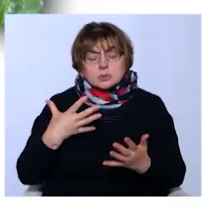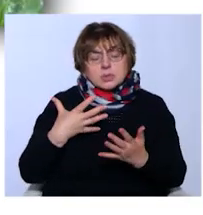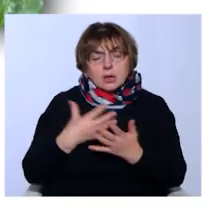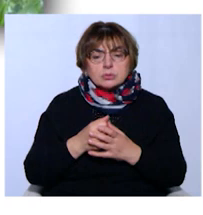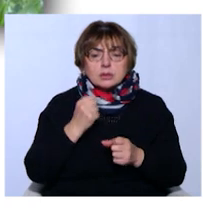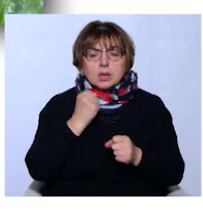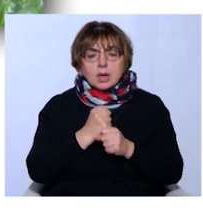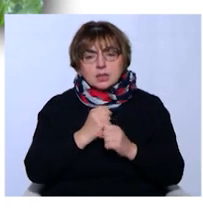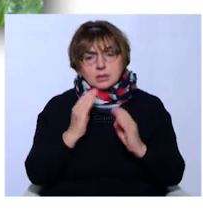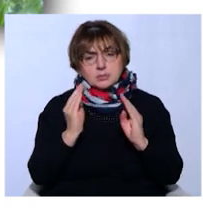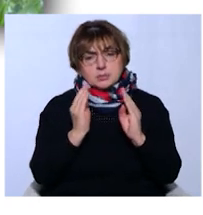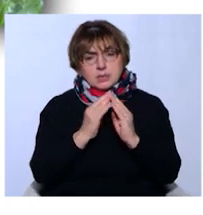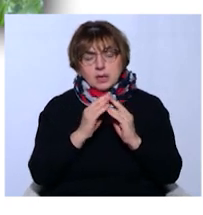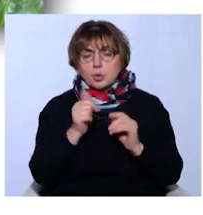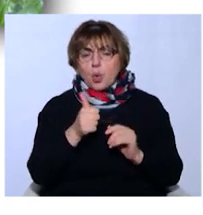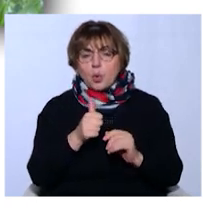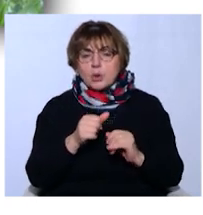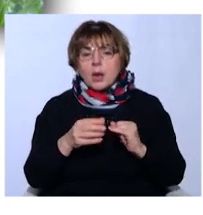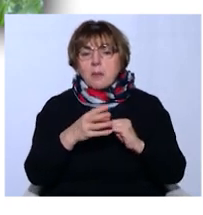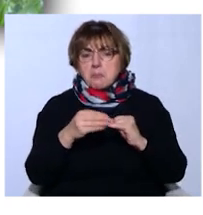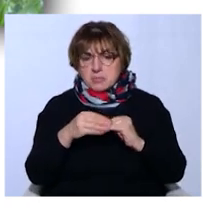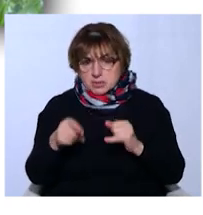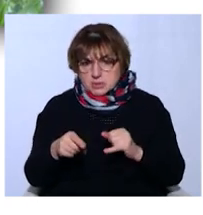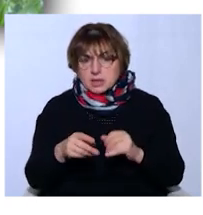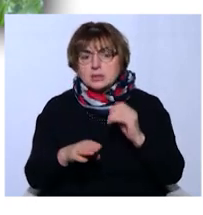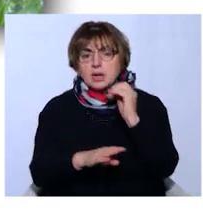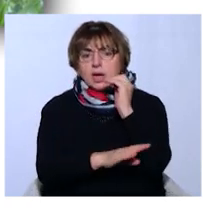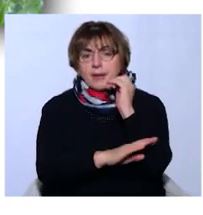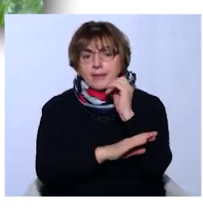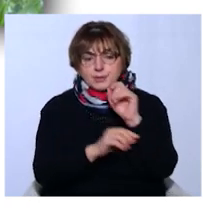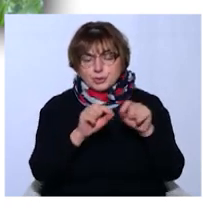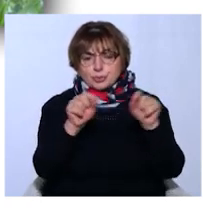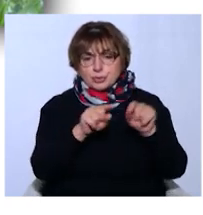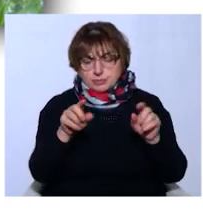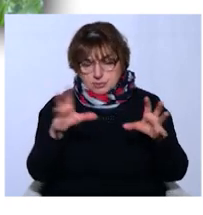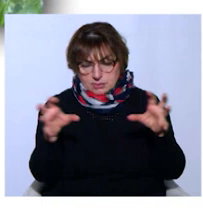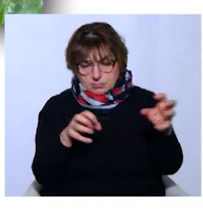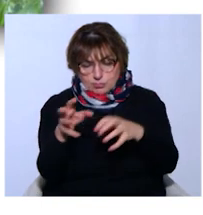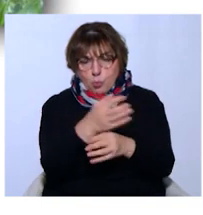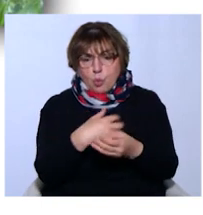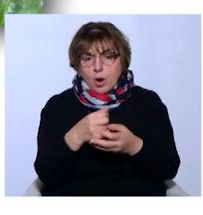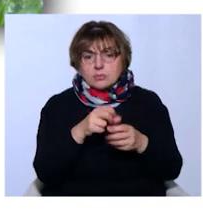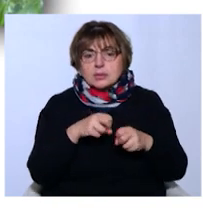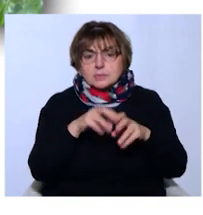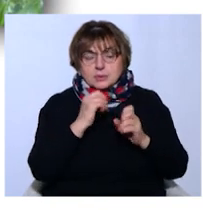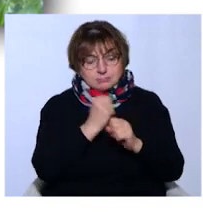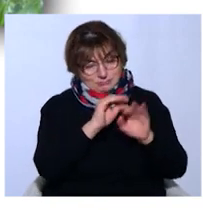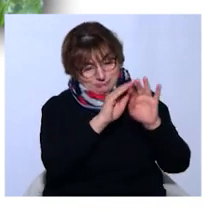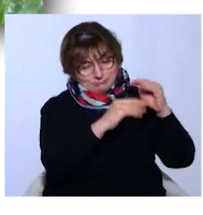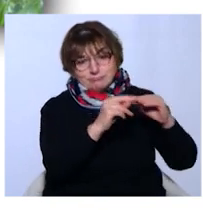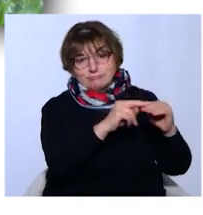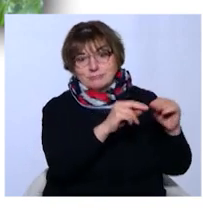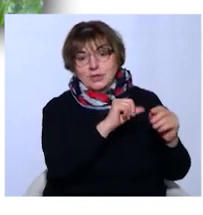თავშესაფარს მიწისაგან და ხის ტოტებისაგან, იკეთებს თავშესაფარს და იზამთრებს ხოლმე თახვი ამ თავის